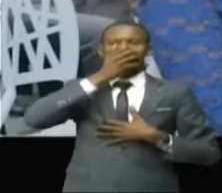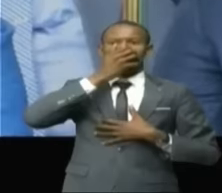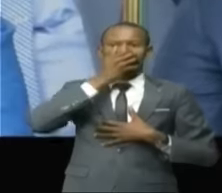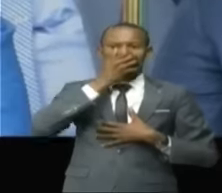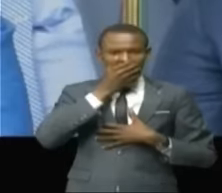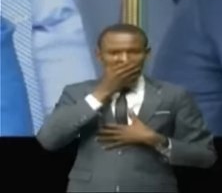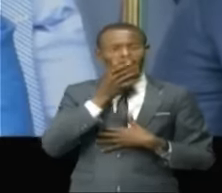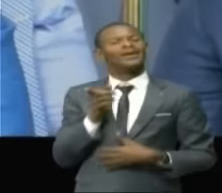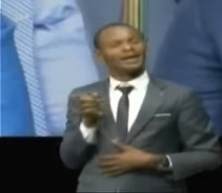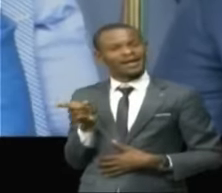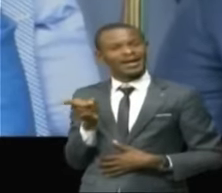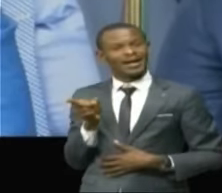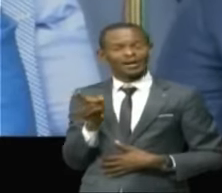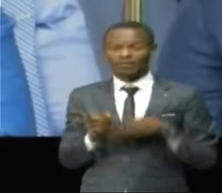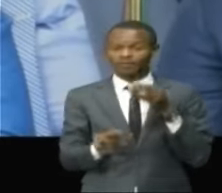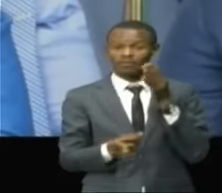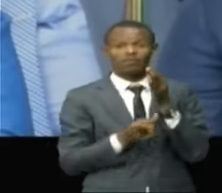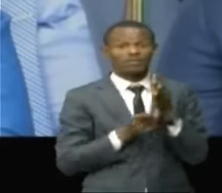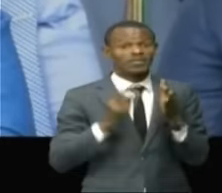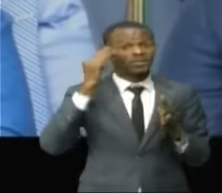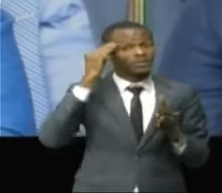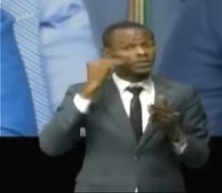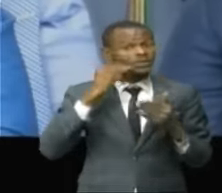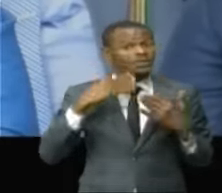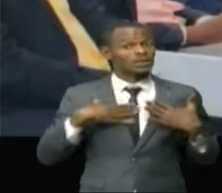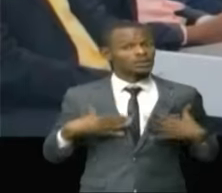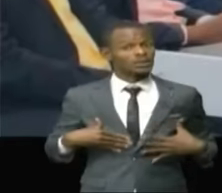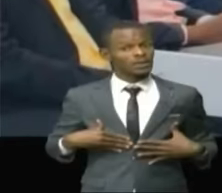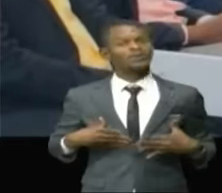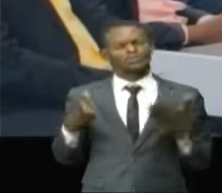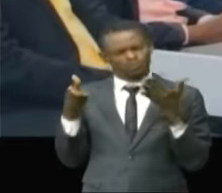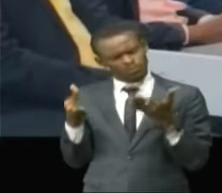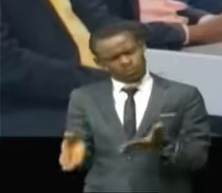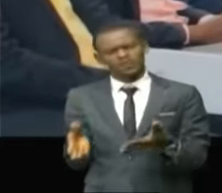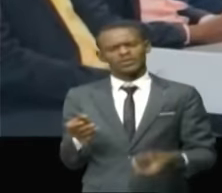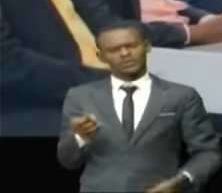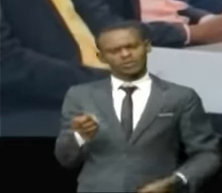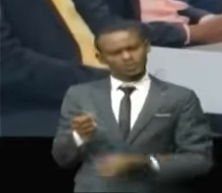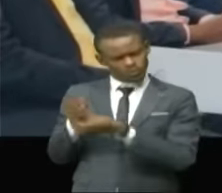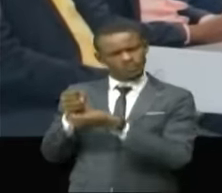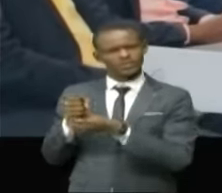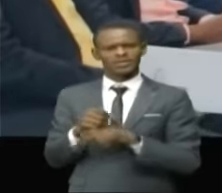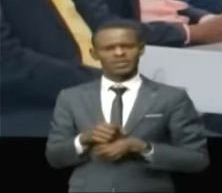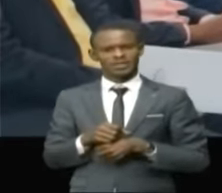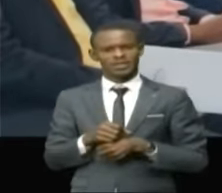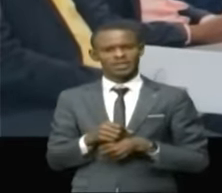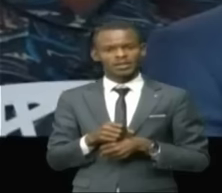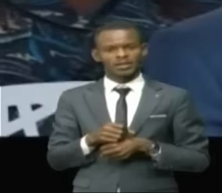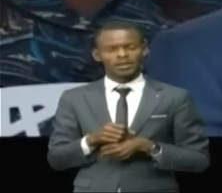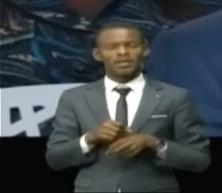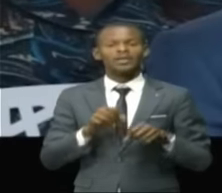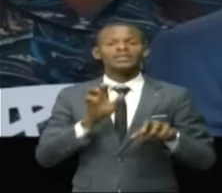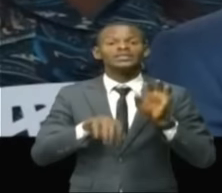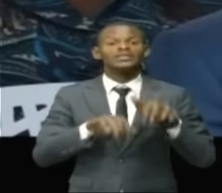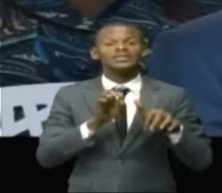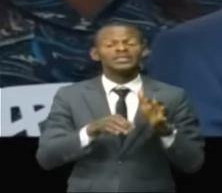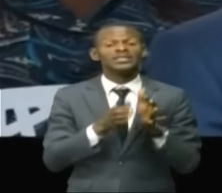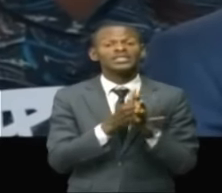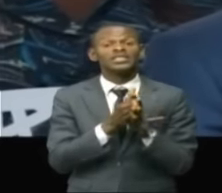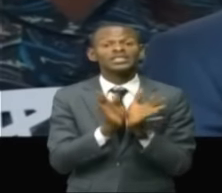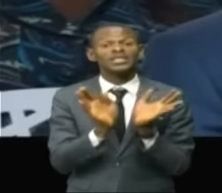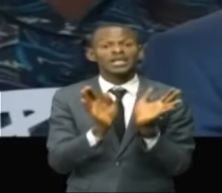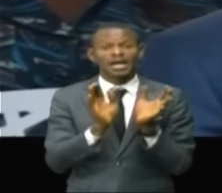et Prévention, Dr Serge-Emmanuel Olen. C'était en présence du secrétaire général à la Santé publique, Hygiène et